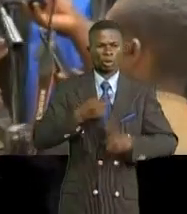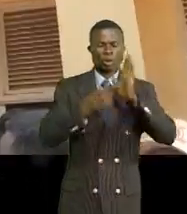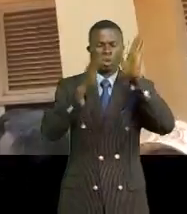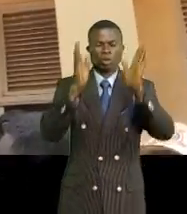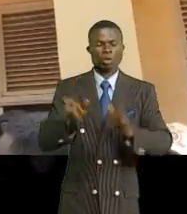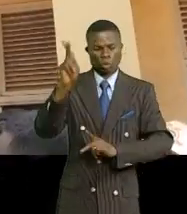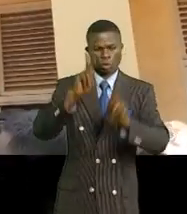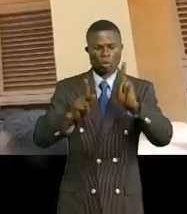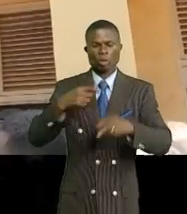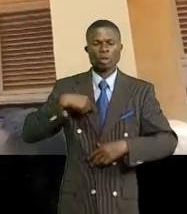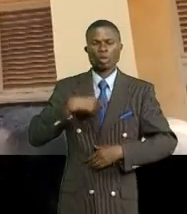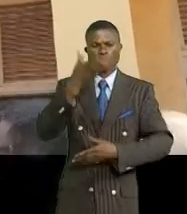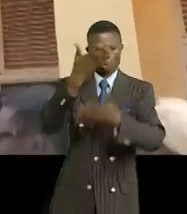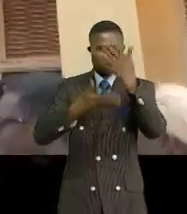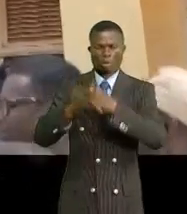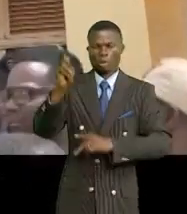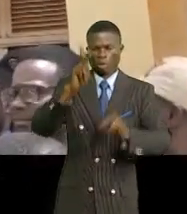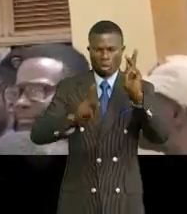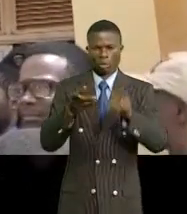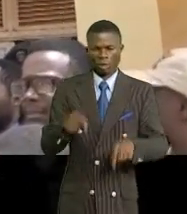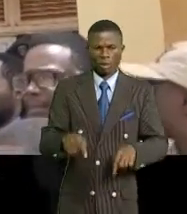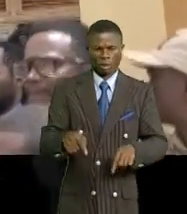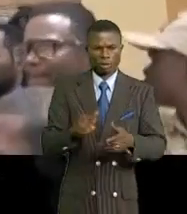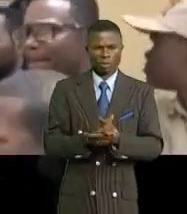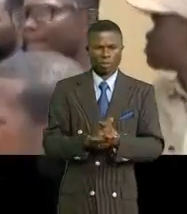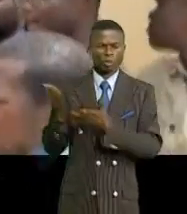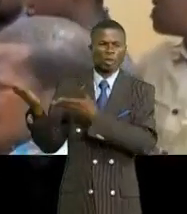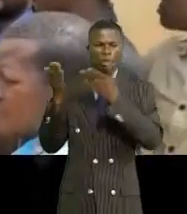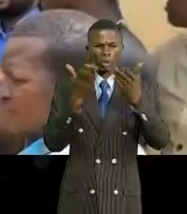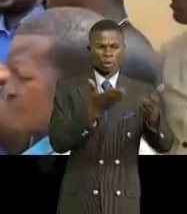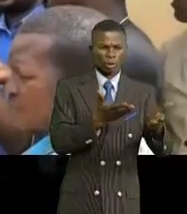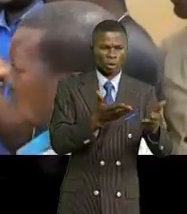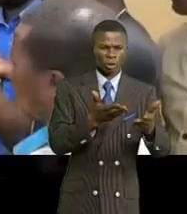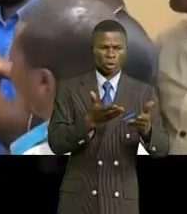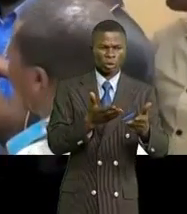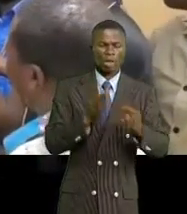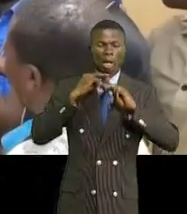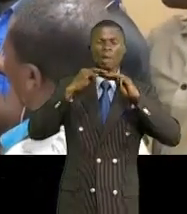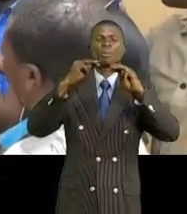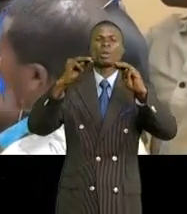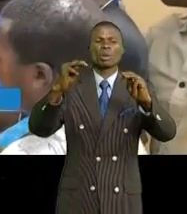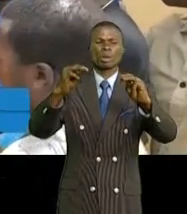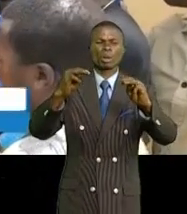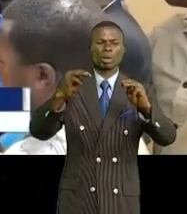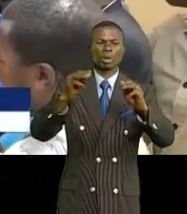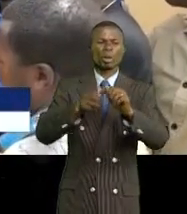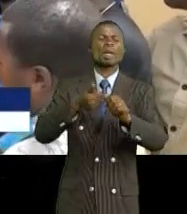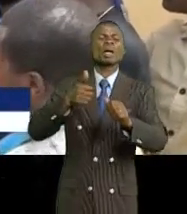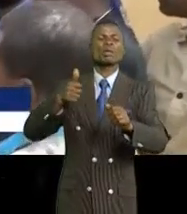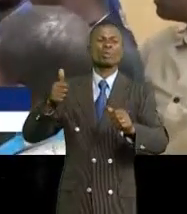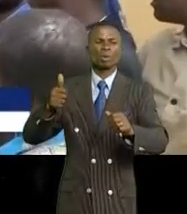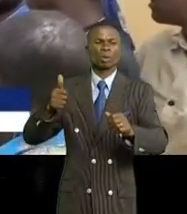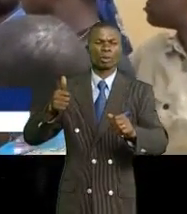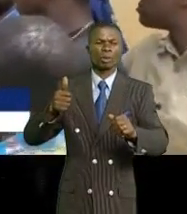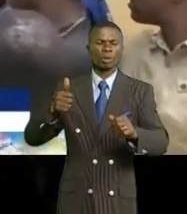population. Nous sommes également porteurs de ce message d'éviter à ce que